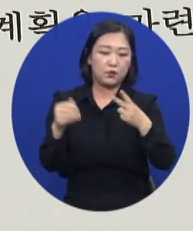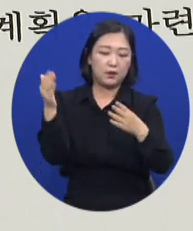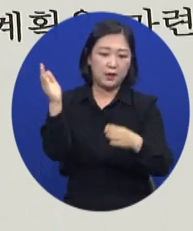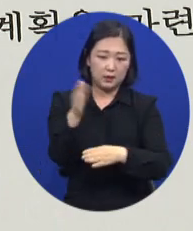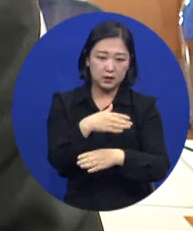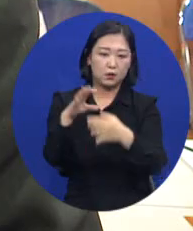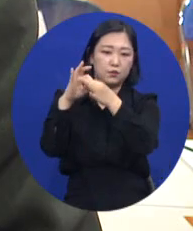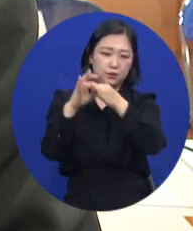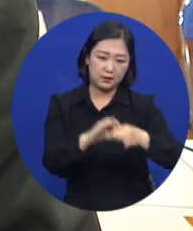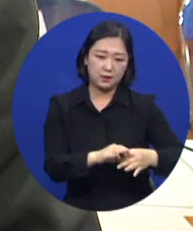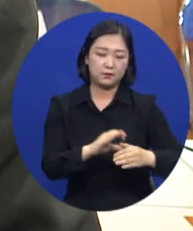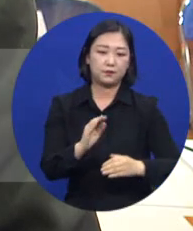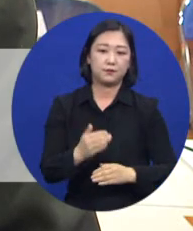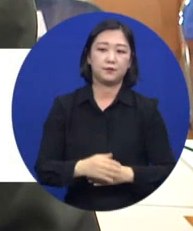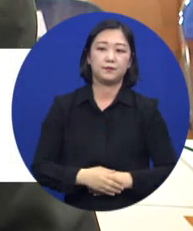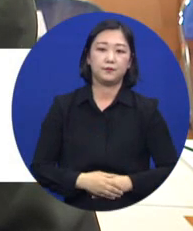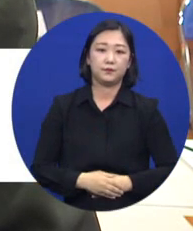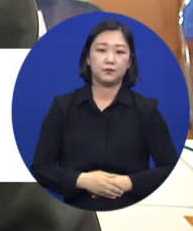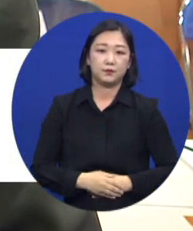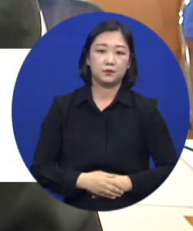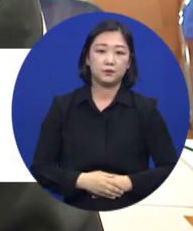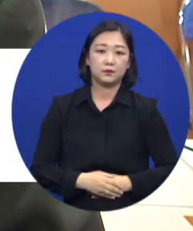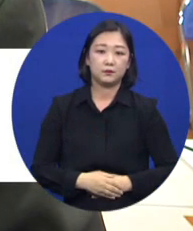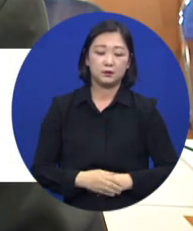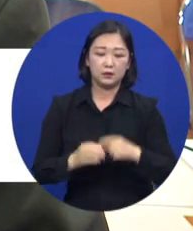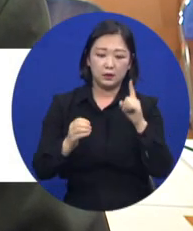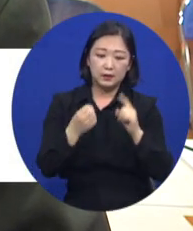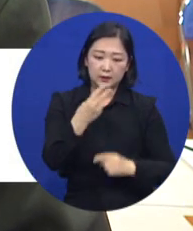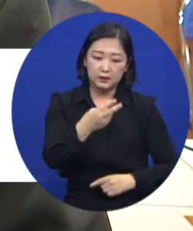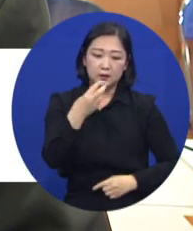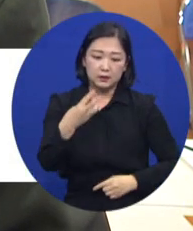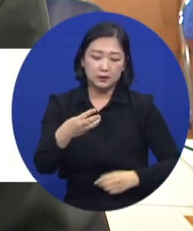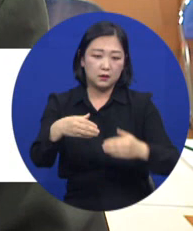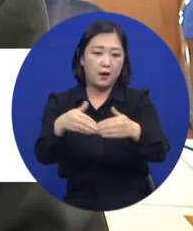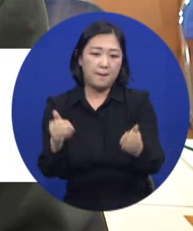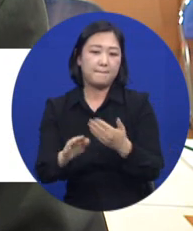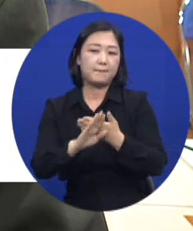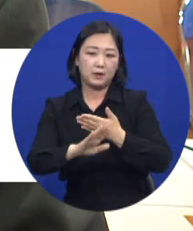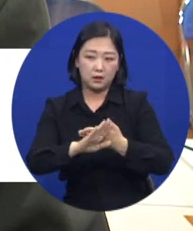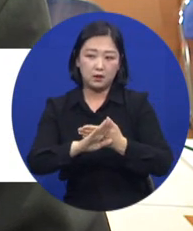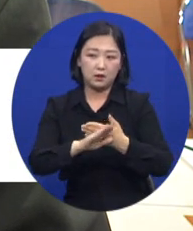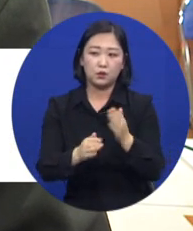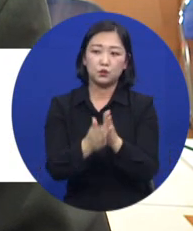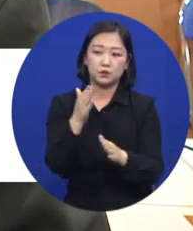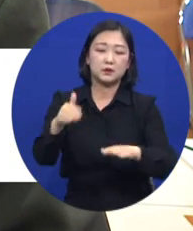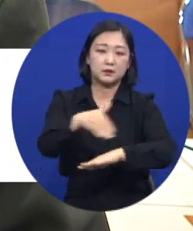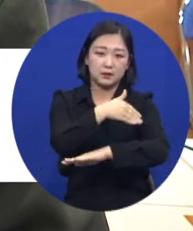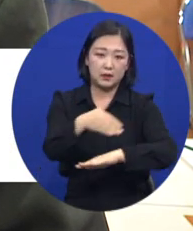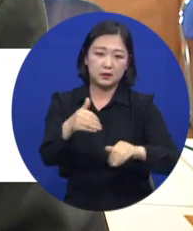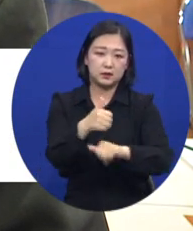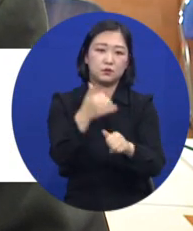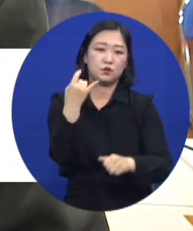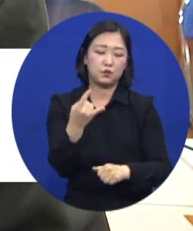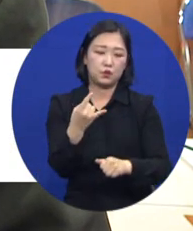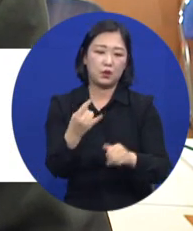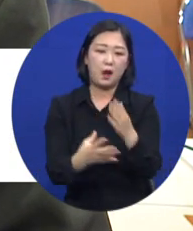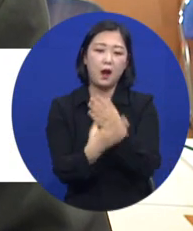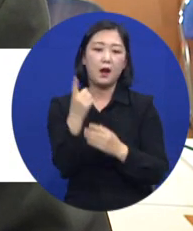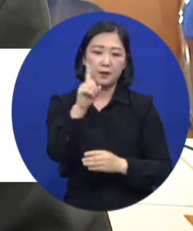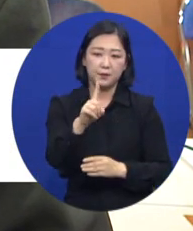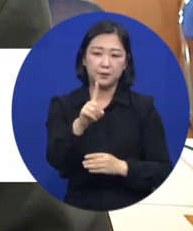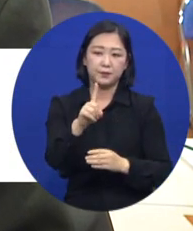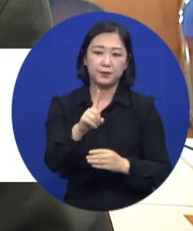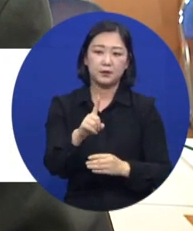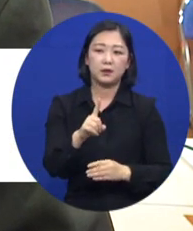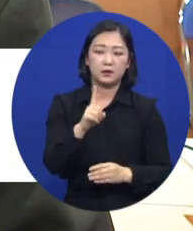번째입니다. 비록 조합은 그 1단지, 2, 3단지가 다르지만은 우리 도시계획위원회에서 보기에는 하나의 단지거든요. 그래서